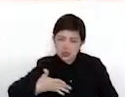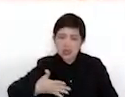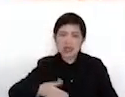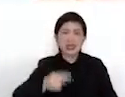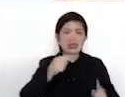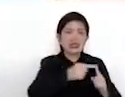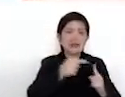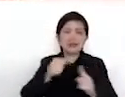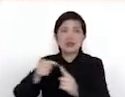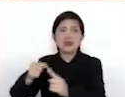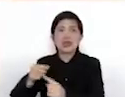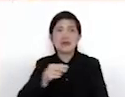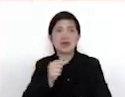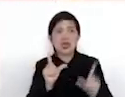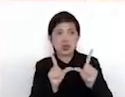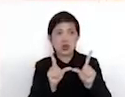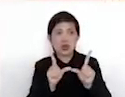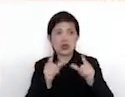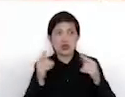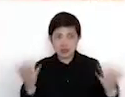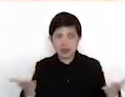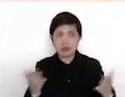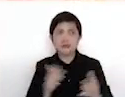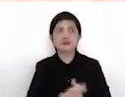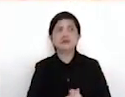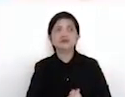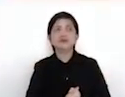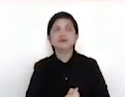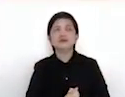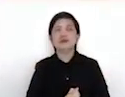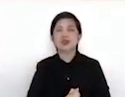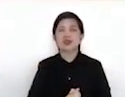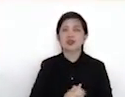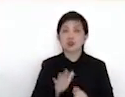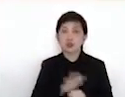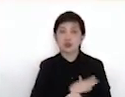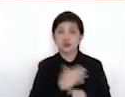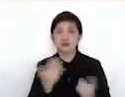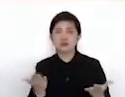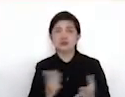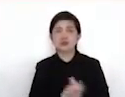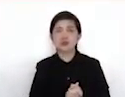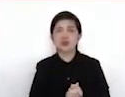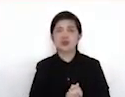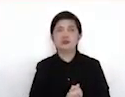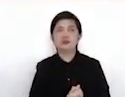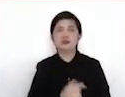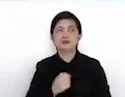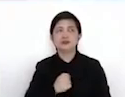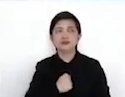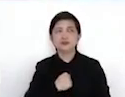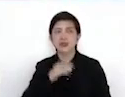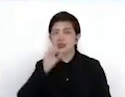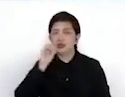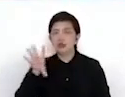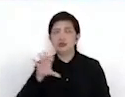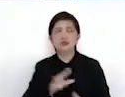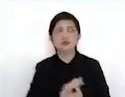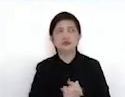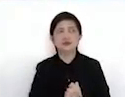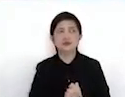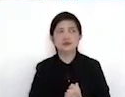Makasih Masih ada sisa waktu Pak Kun Wardana cukup oke Ya saya yang jawab ya saya tambahkan